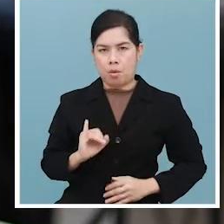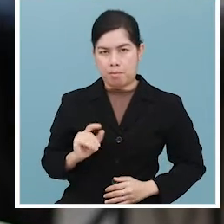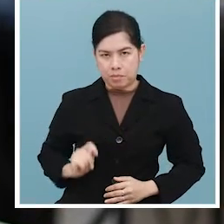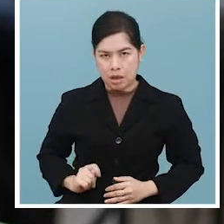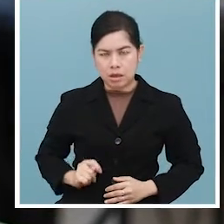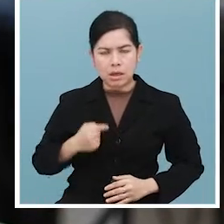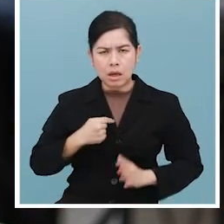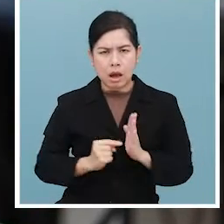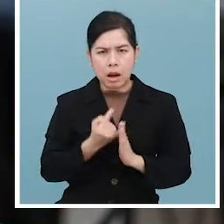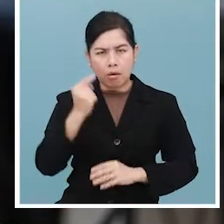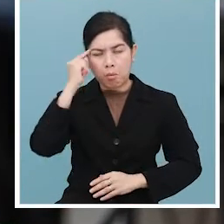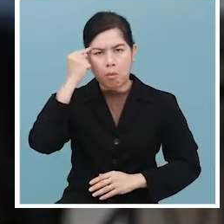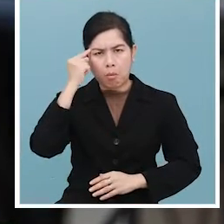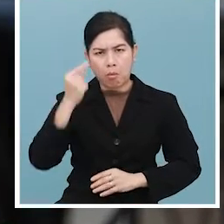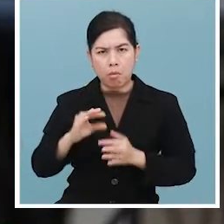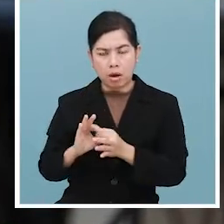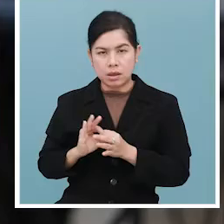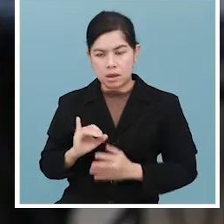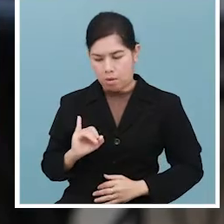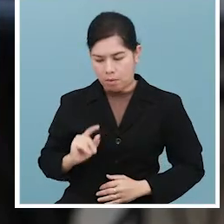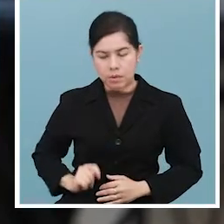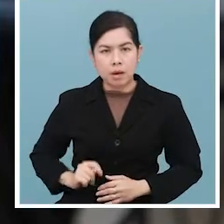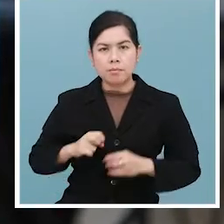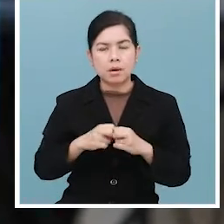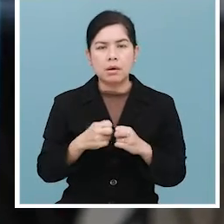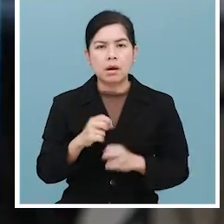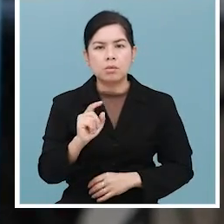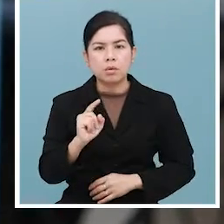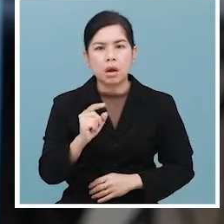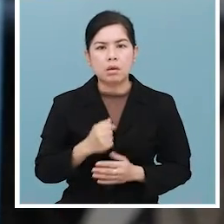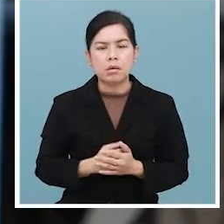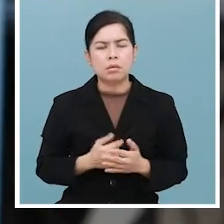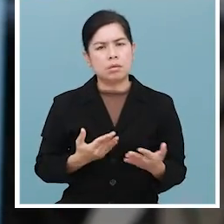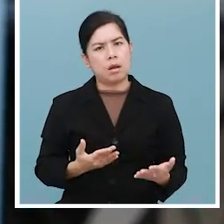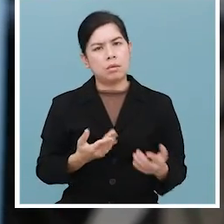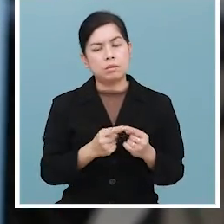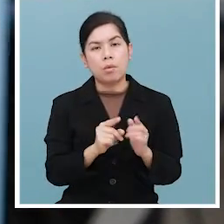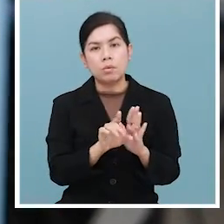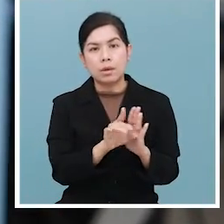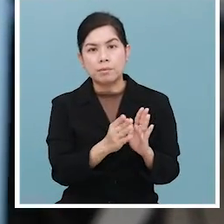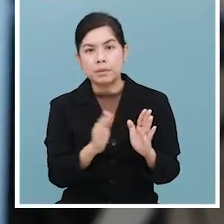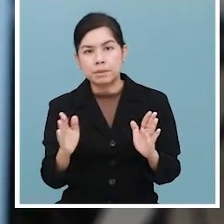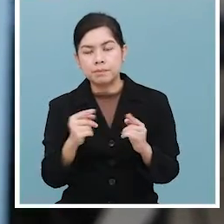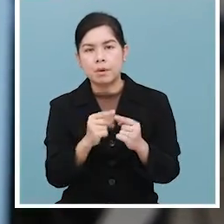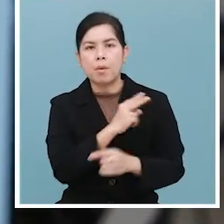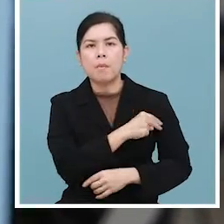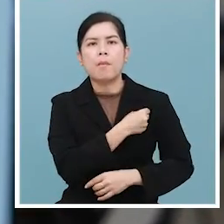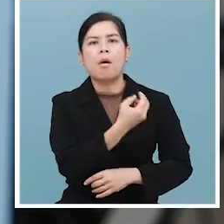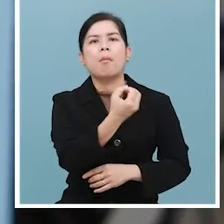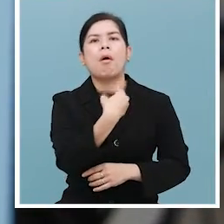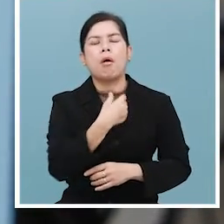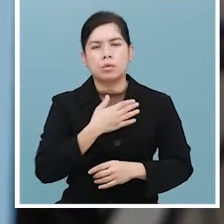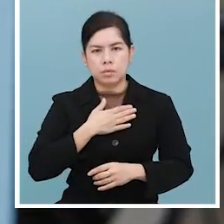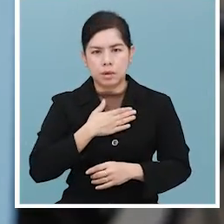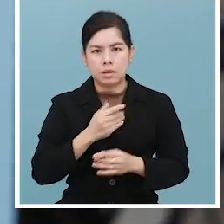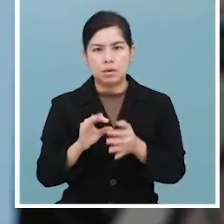ทราบว่าโรคไตมาจากอะไรนึกว่าเป็นเกี่ยวกับอะไรก็ว่ากันไปแต่สุดท้ายหมอก็สรุปแล้วว่าของพี่ผั